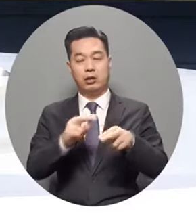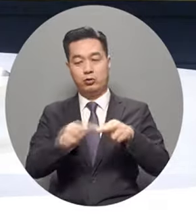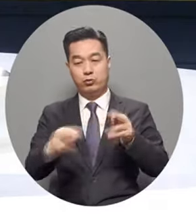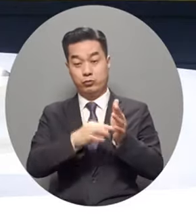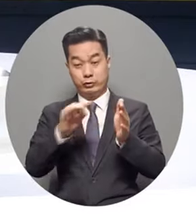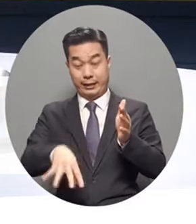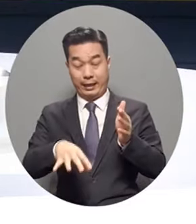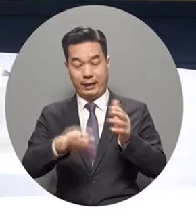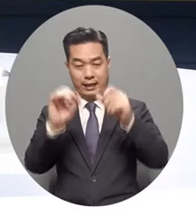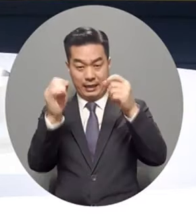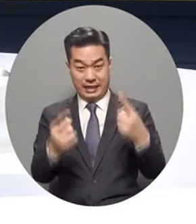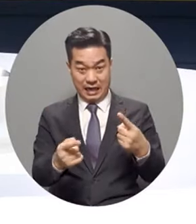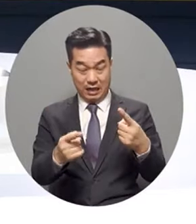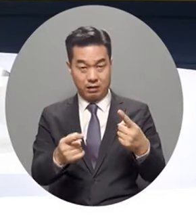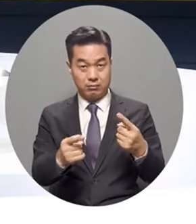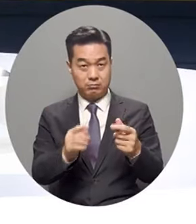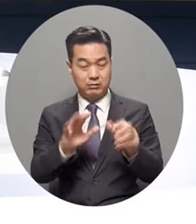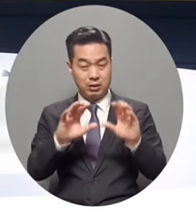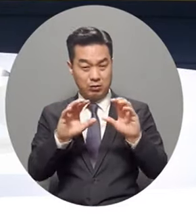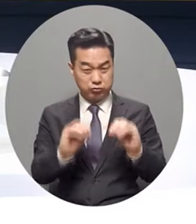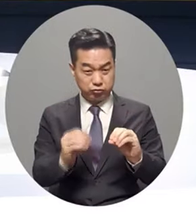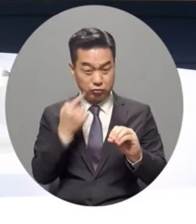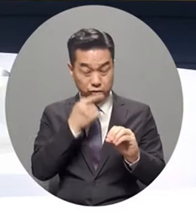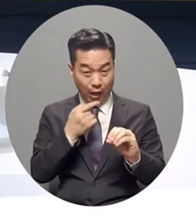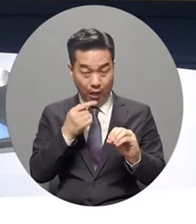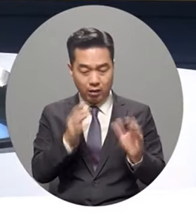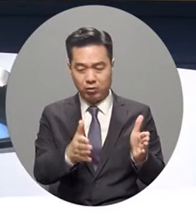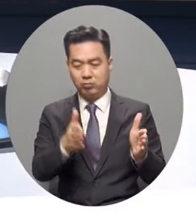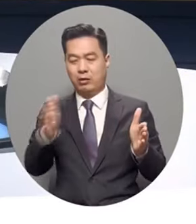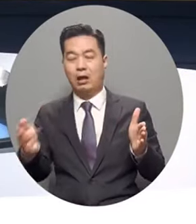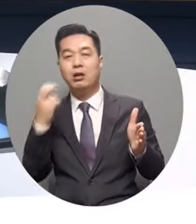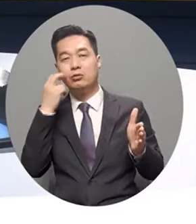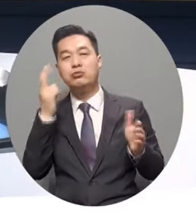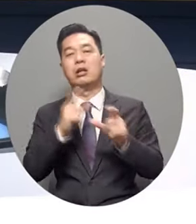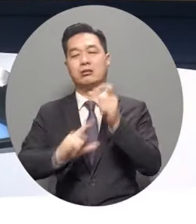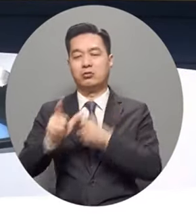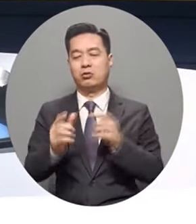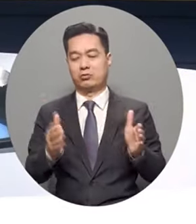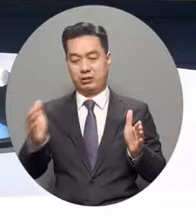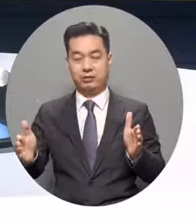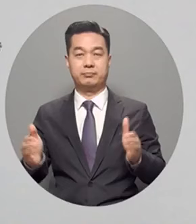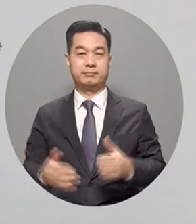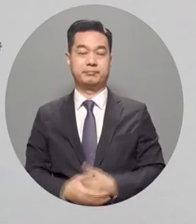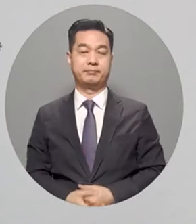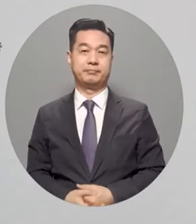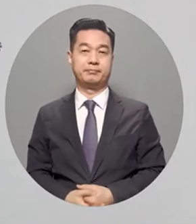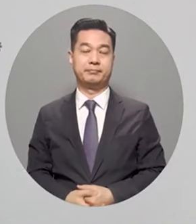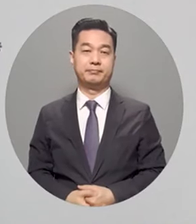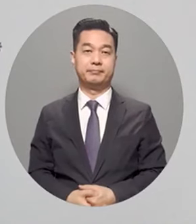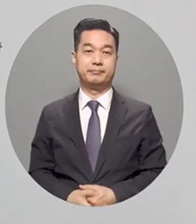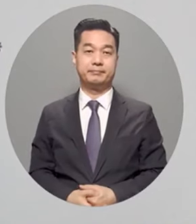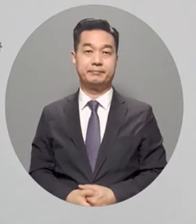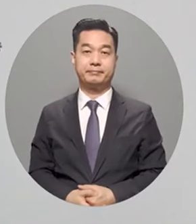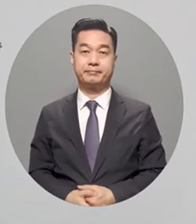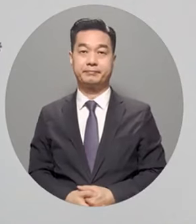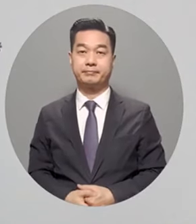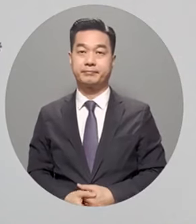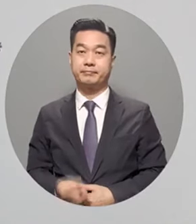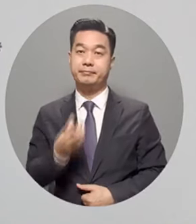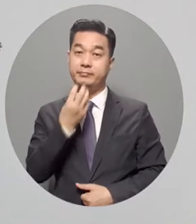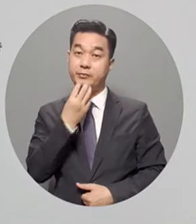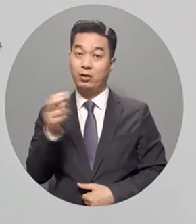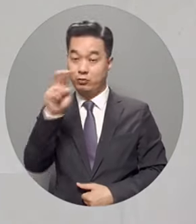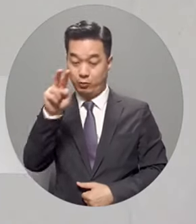조치를 다시 두 달 더 연장하기로 했습니다 김현지 기자가 취재했습니다 서울 외환